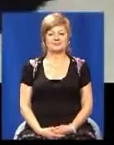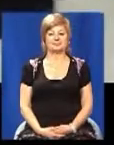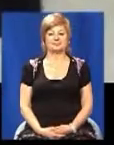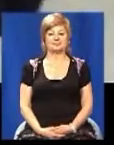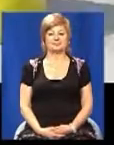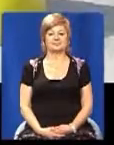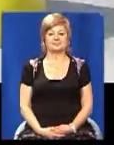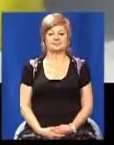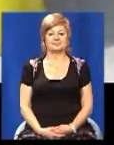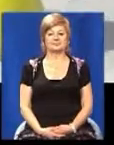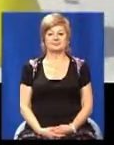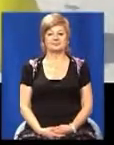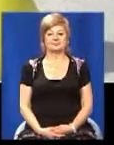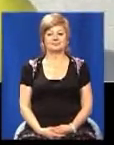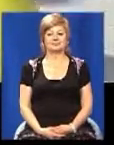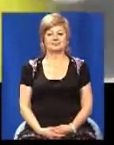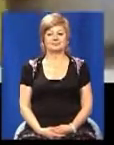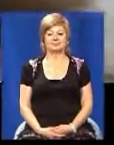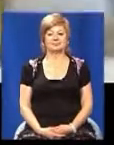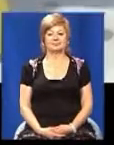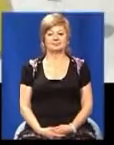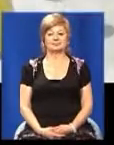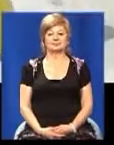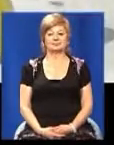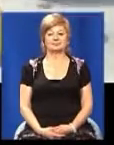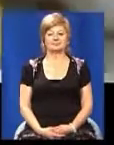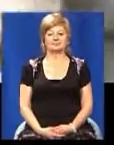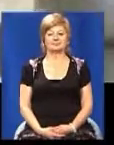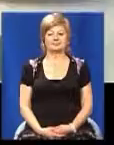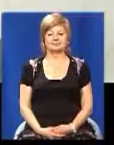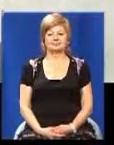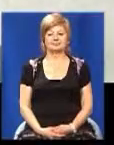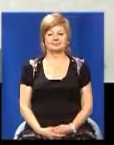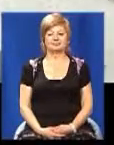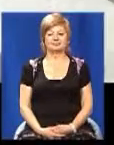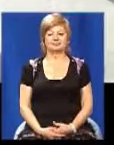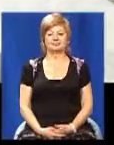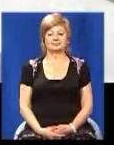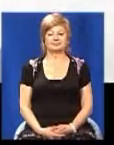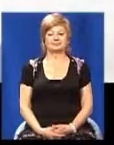Ура!